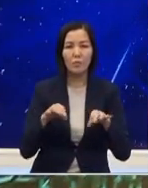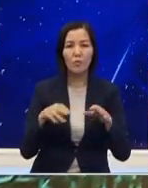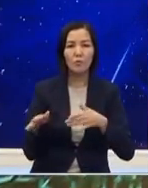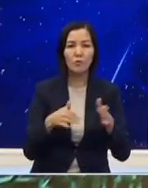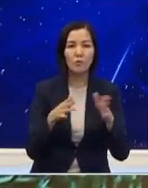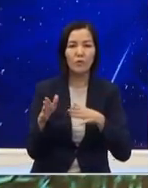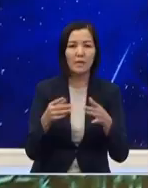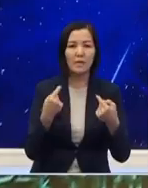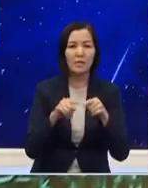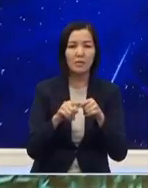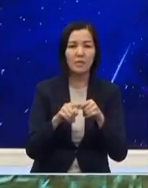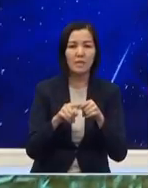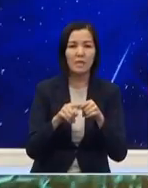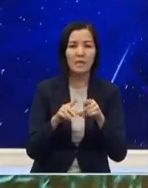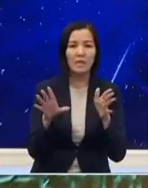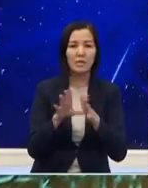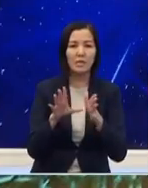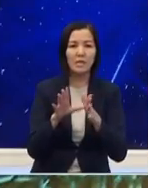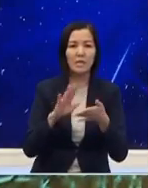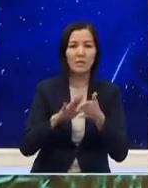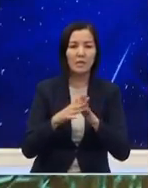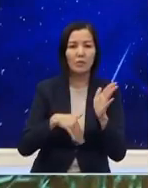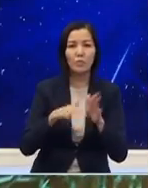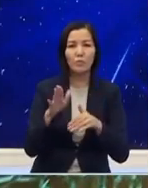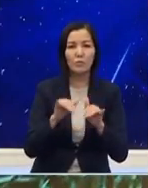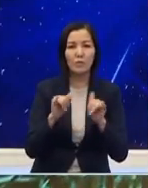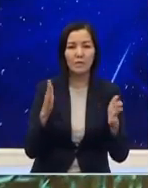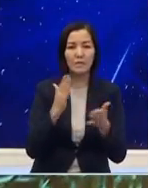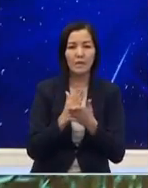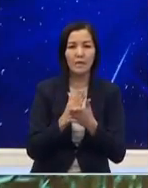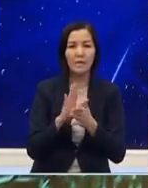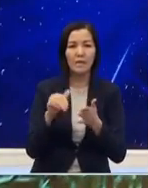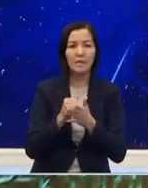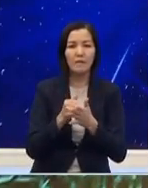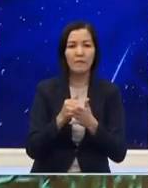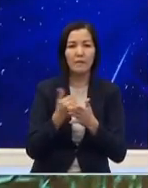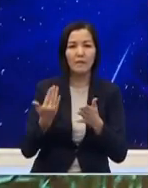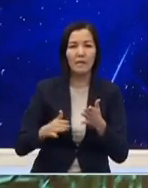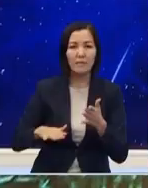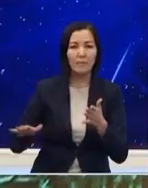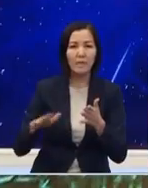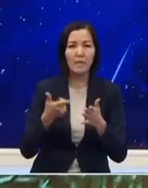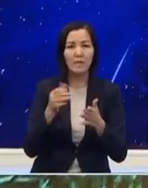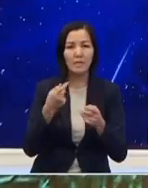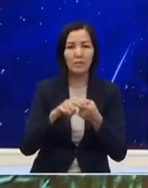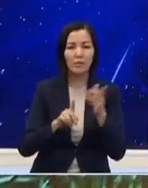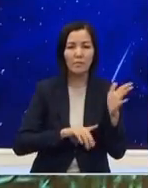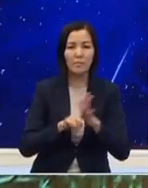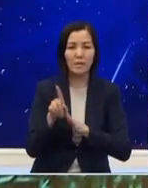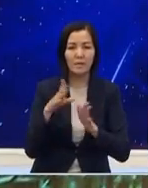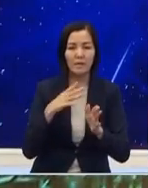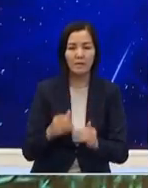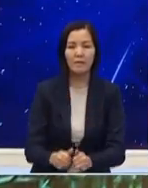мен көлік жолдары және инженерлік желілердің жағдайы едәуір жақсарған. Негізгісі елді мекендерді газдандыруға